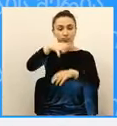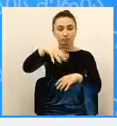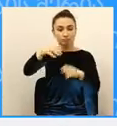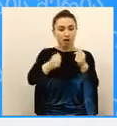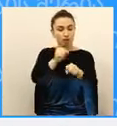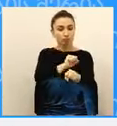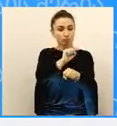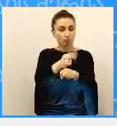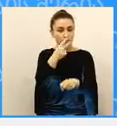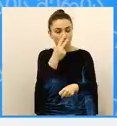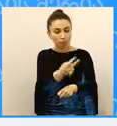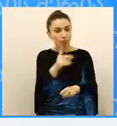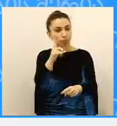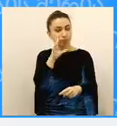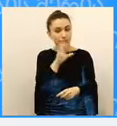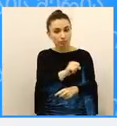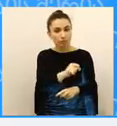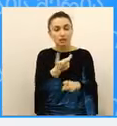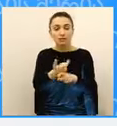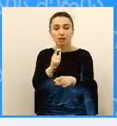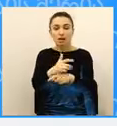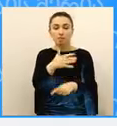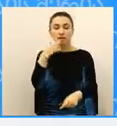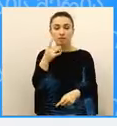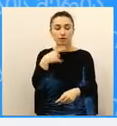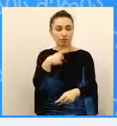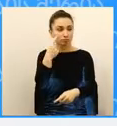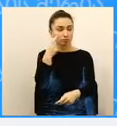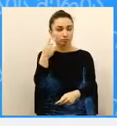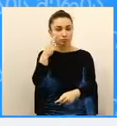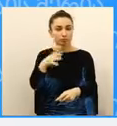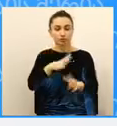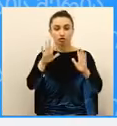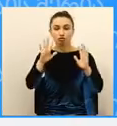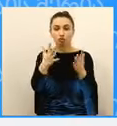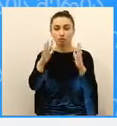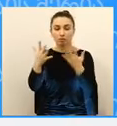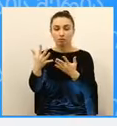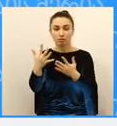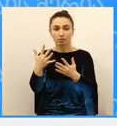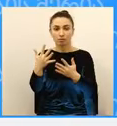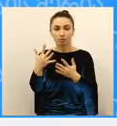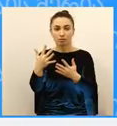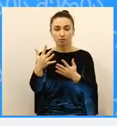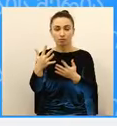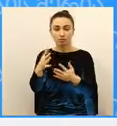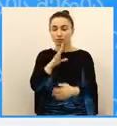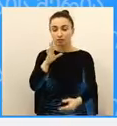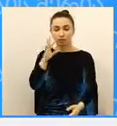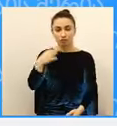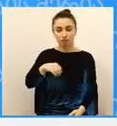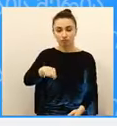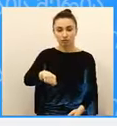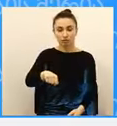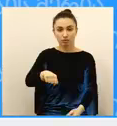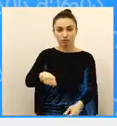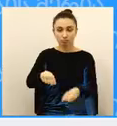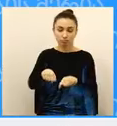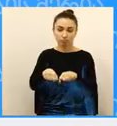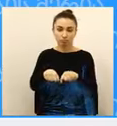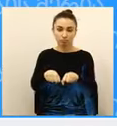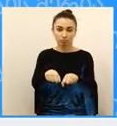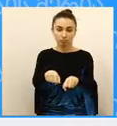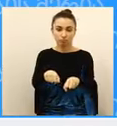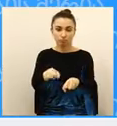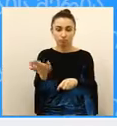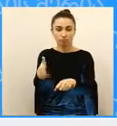მანქანების გაჩერება, ძალიან ბევრჯერ შევხვედრილ ვარ შემთხვევას, დედა შვილს ეტლით ასე ირმს